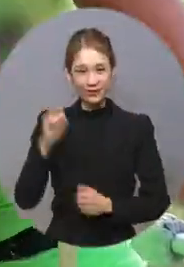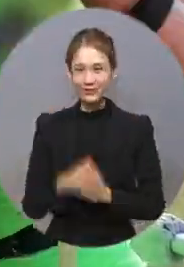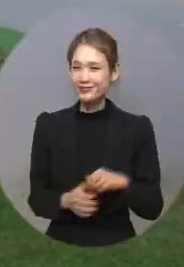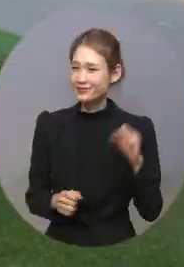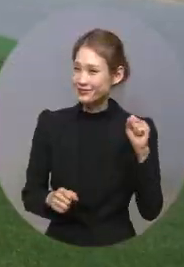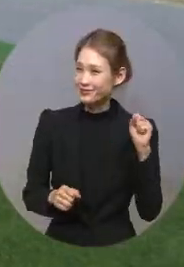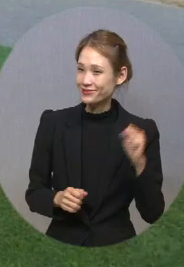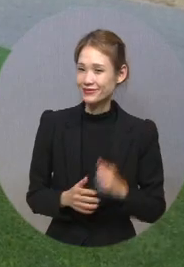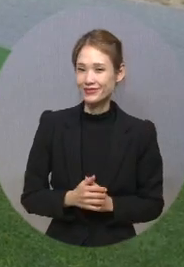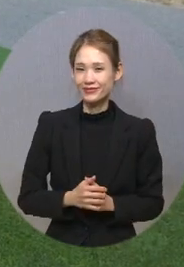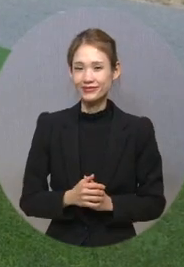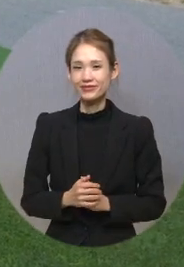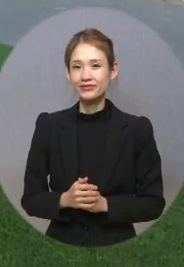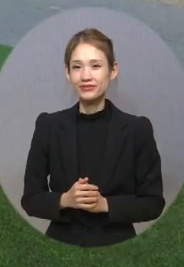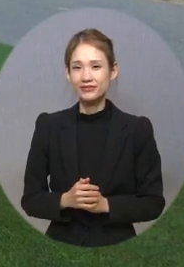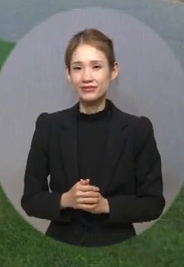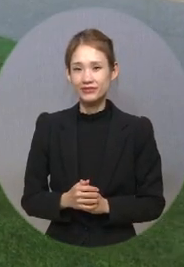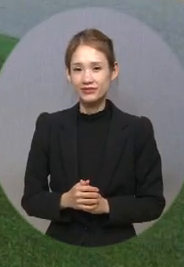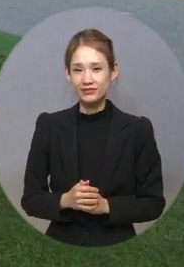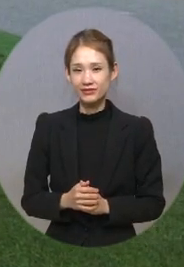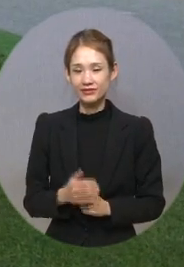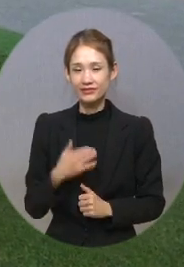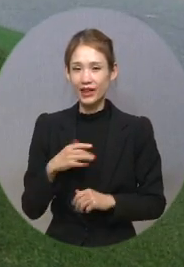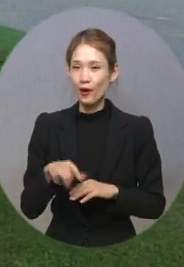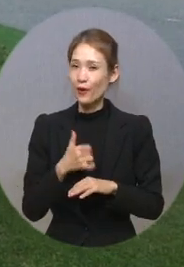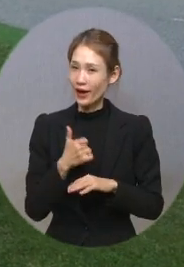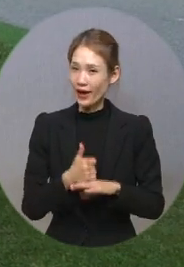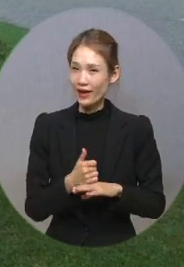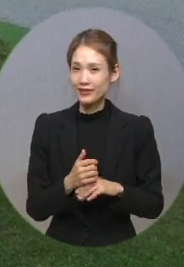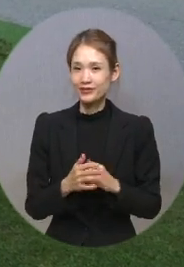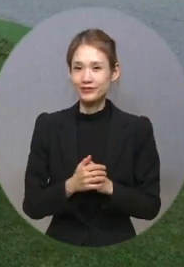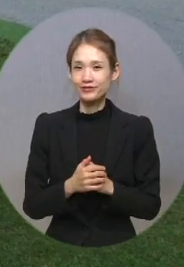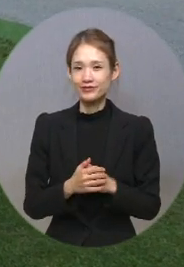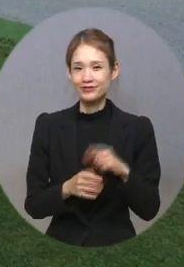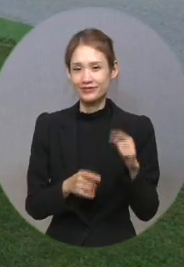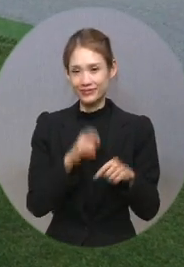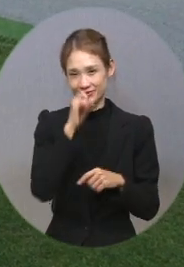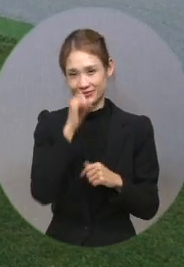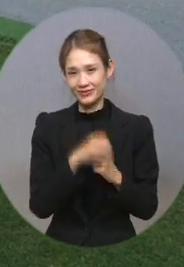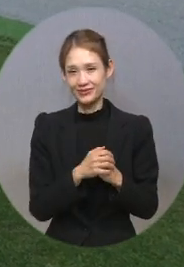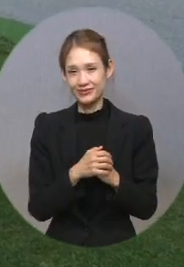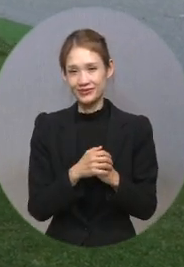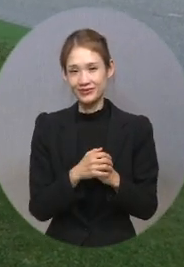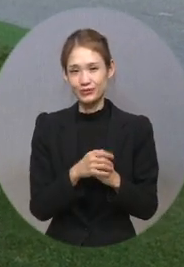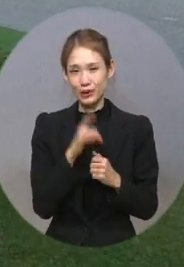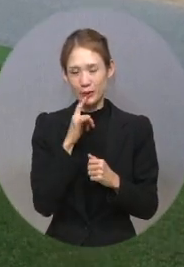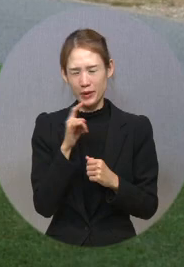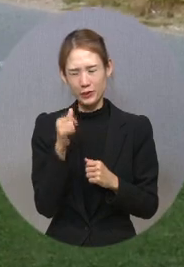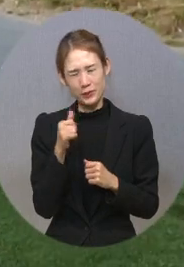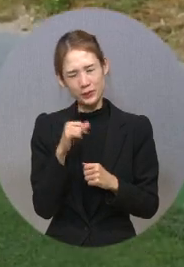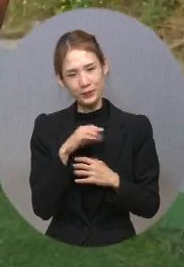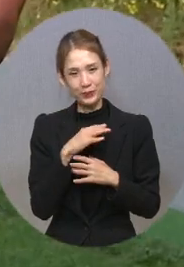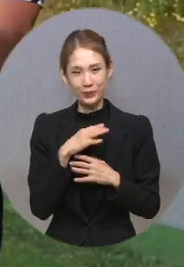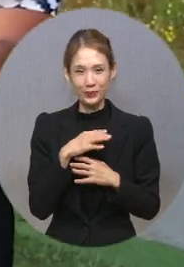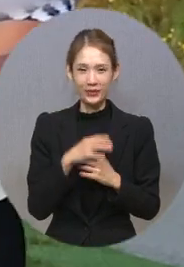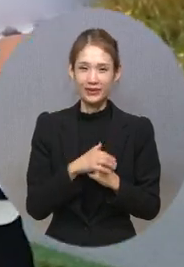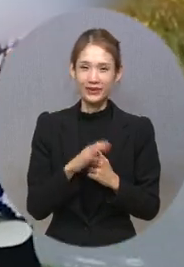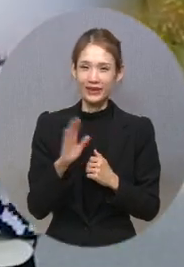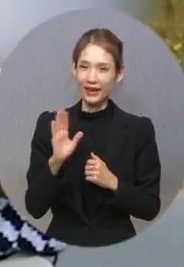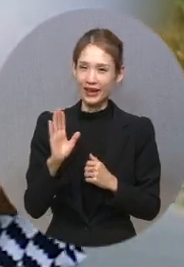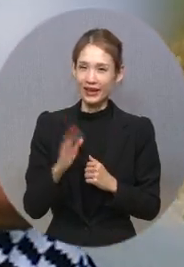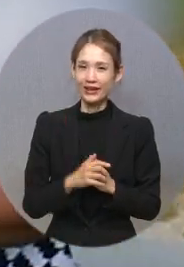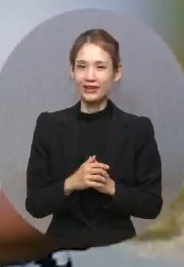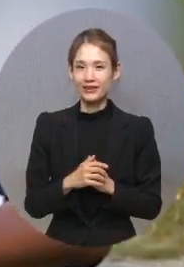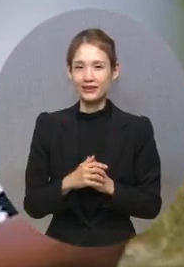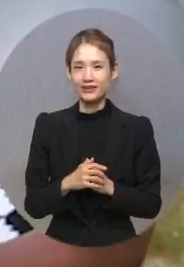화이팅. 내가 또 왕이란 말이지. 아 어, 좋겠다 야. 근데 그 말이 참 무섭다 야. 아니야.